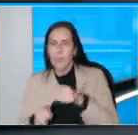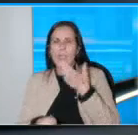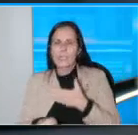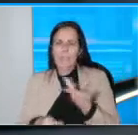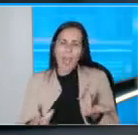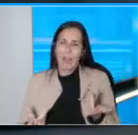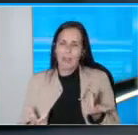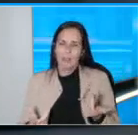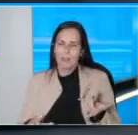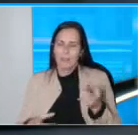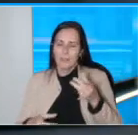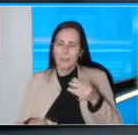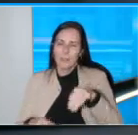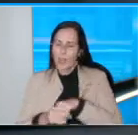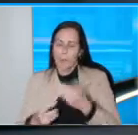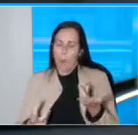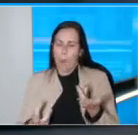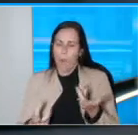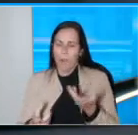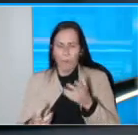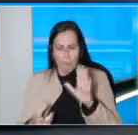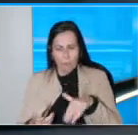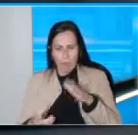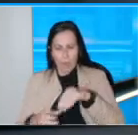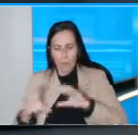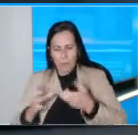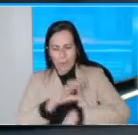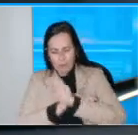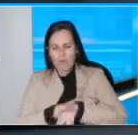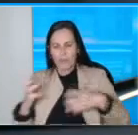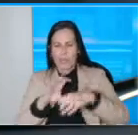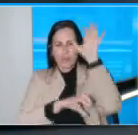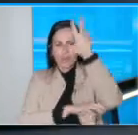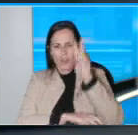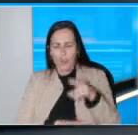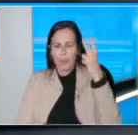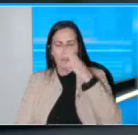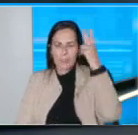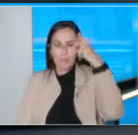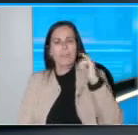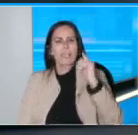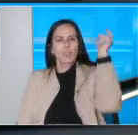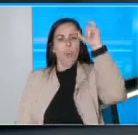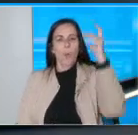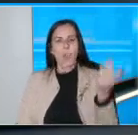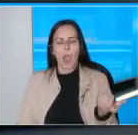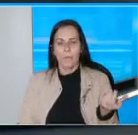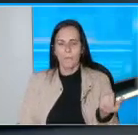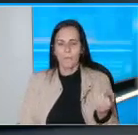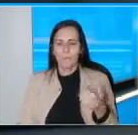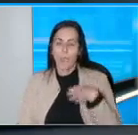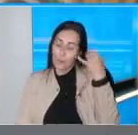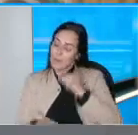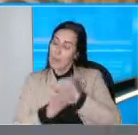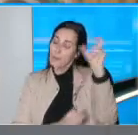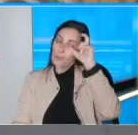ישראל היא משחקת באירופה, כדורגל וכדורסל, כל הדברים האלה, אנחנו תמיד מנסים להבין מה טורקיה, ו... אנחנו אוהבים לטוס